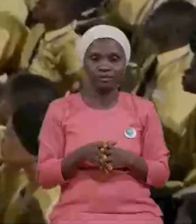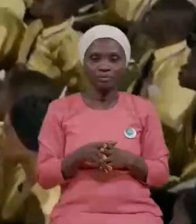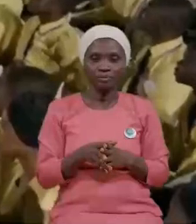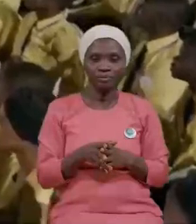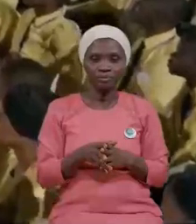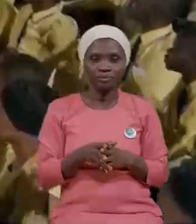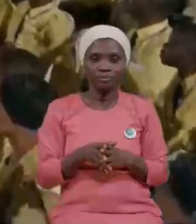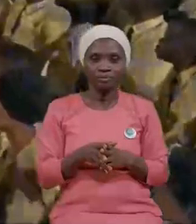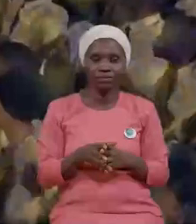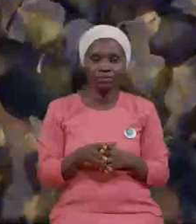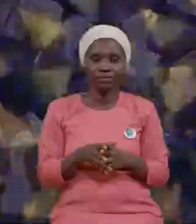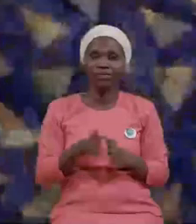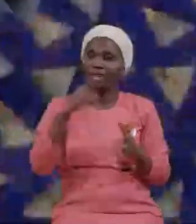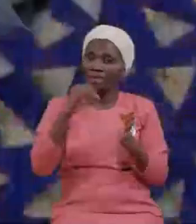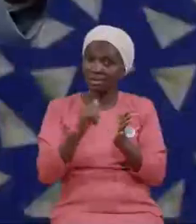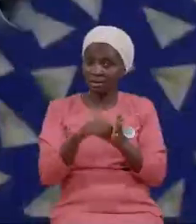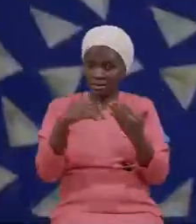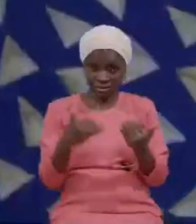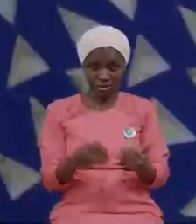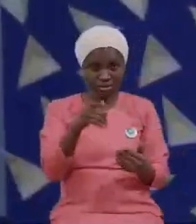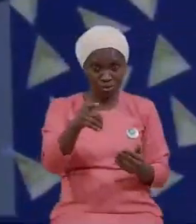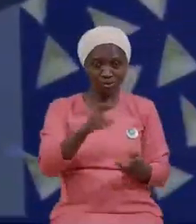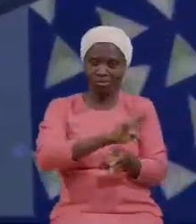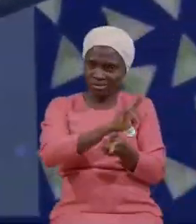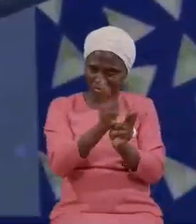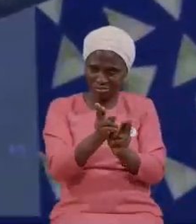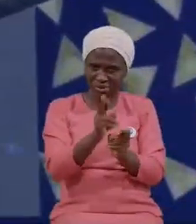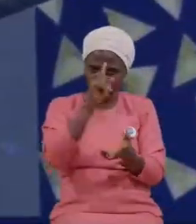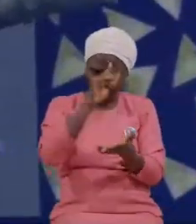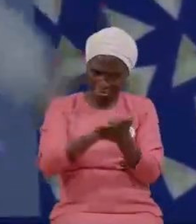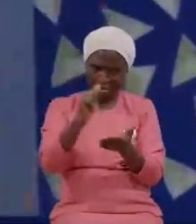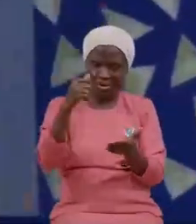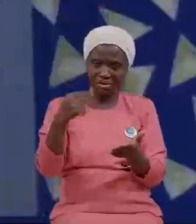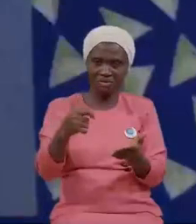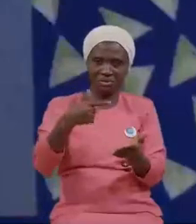Maintenant, il dit, repentez-vous et croyez à la bonne nouvelle.